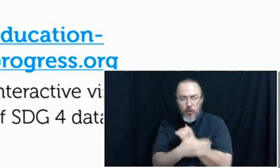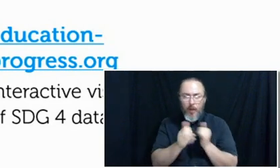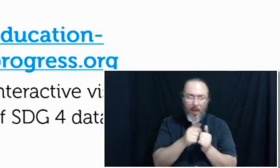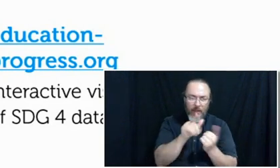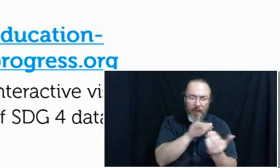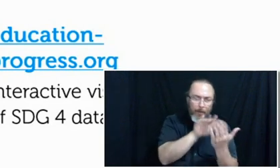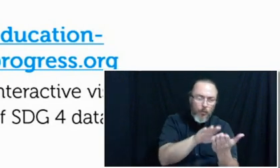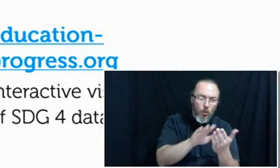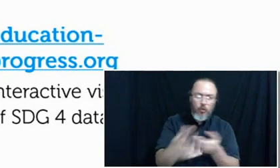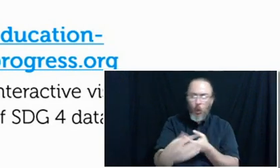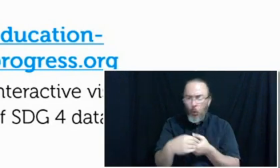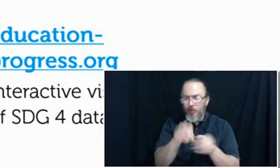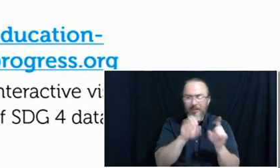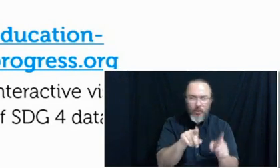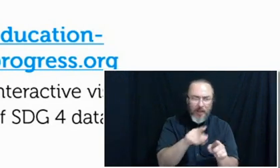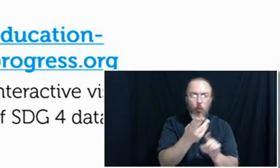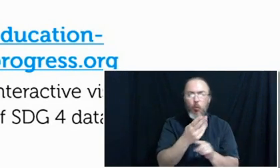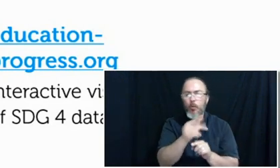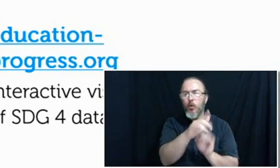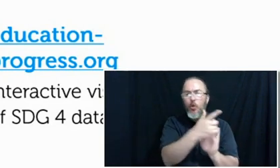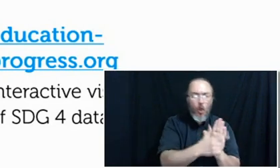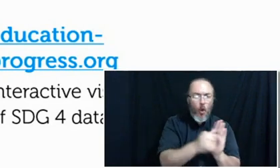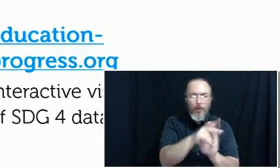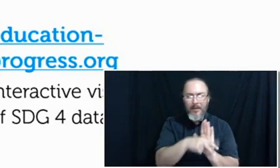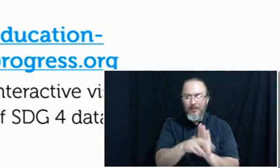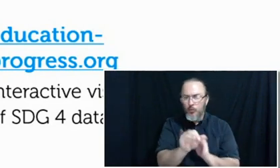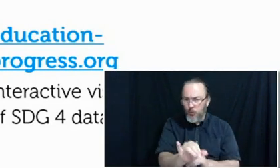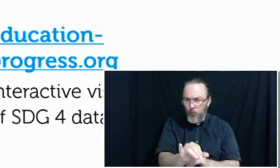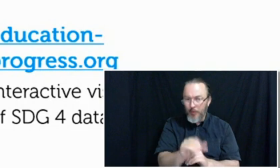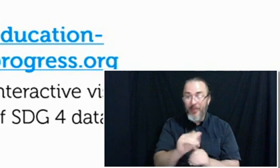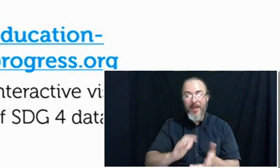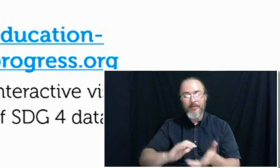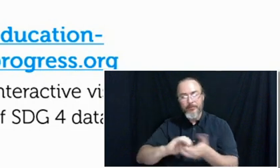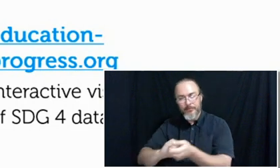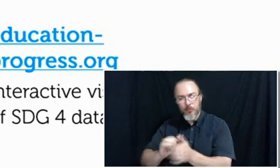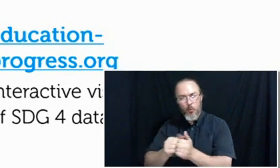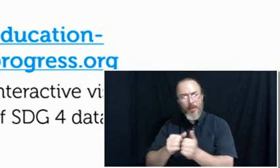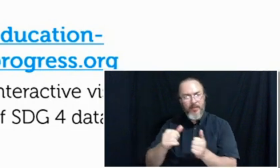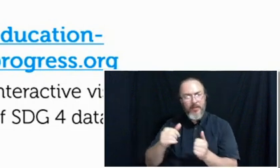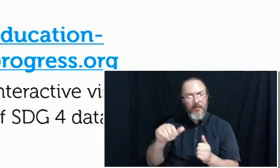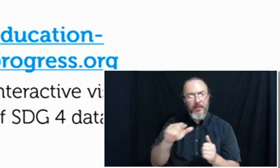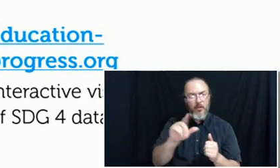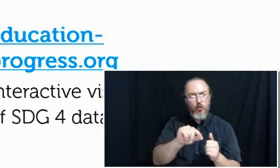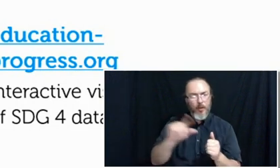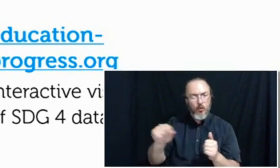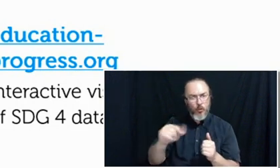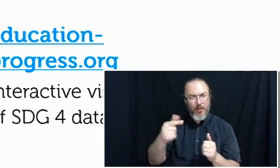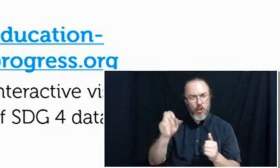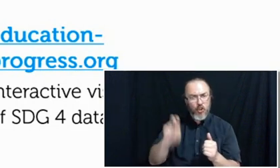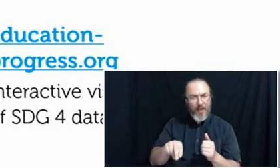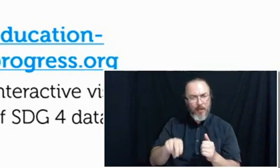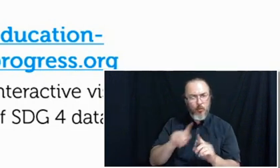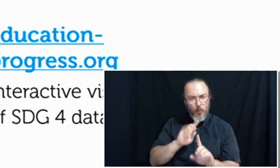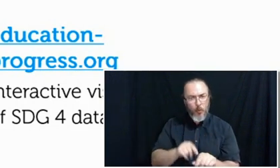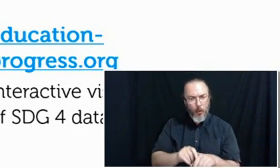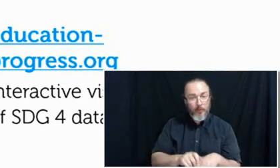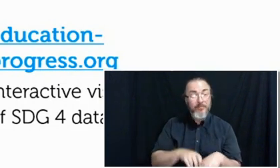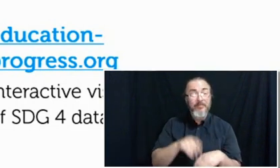de différents pays pour l'inclusion dans l'éducation grâce aux lois et politiques. Cela accompagne le rapport GEM 20. Nous utilisons